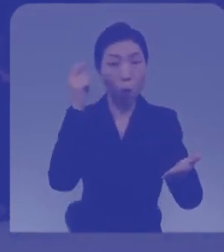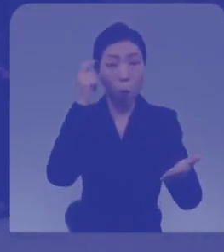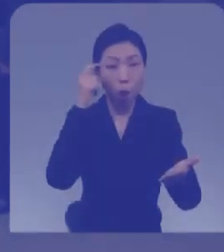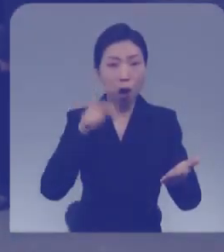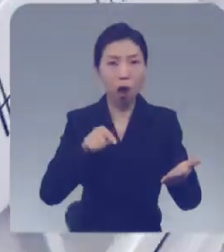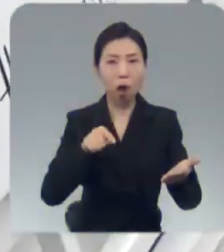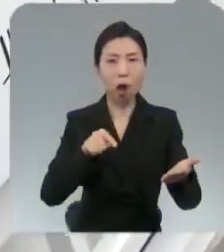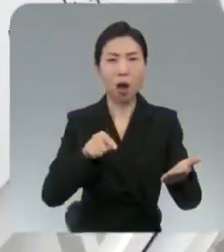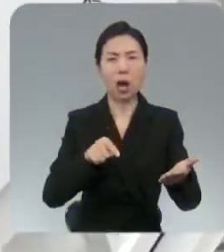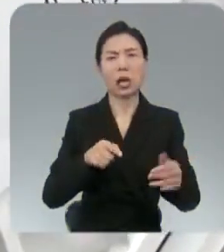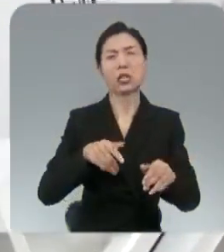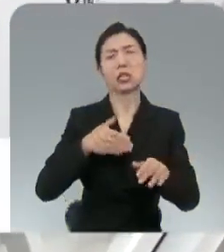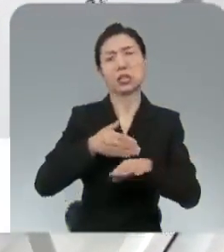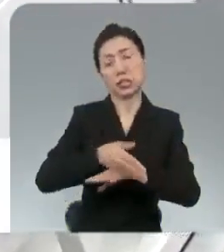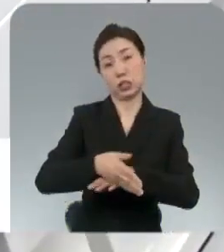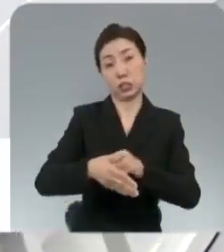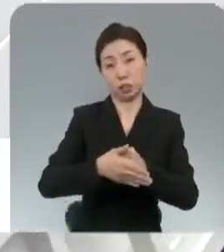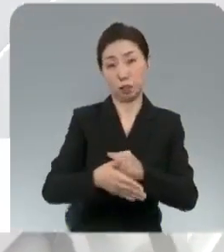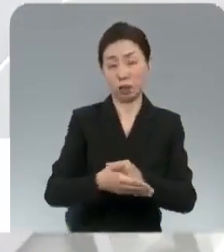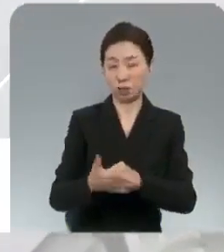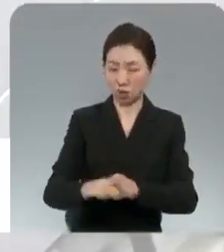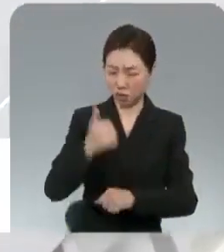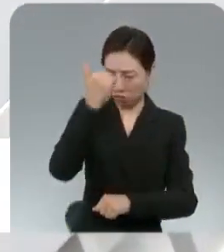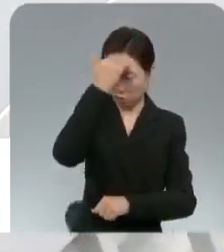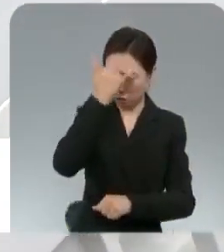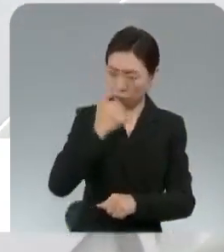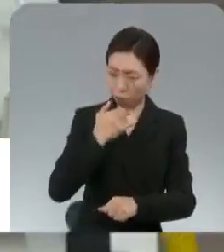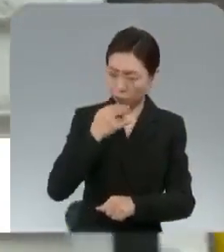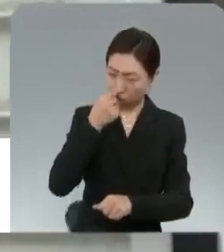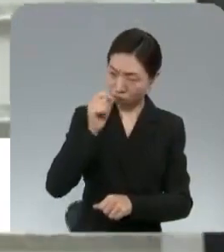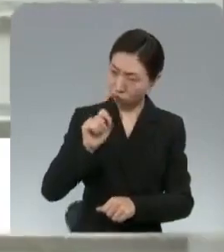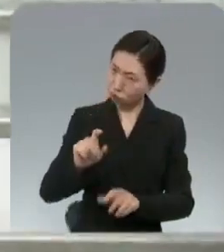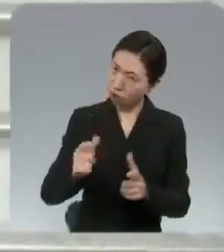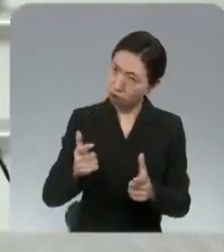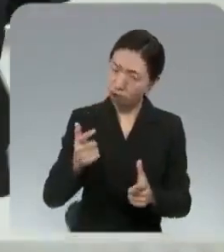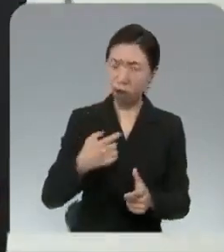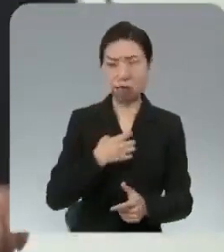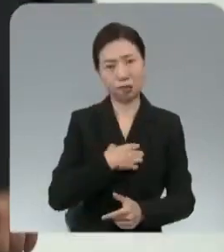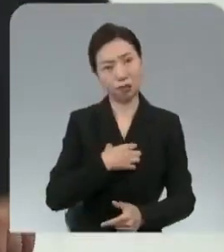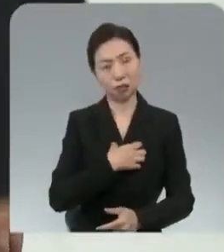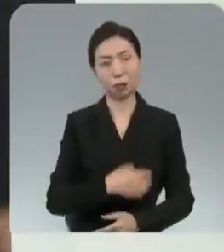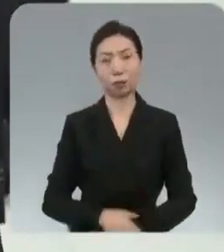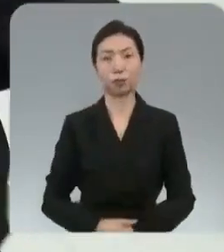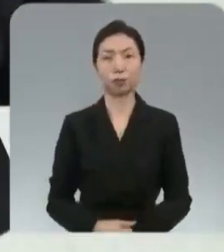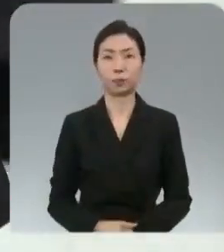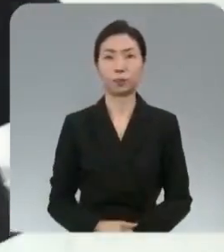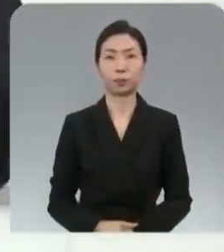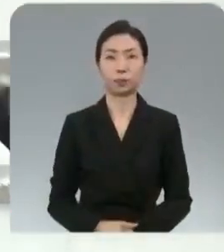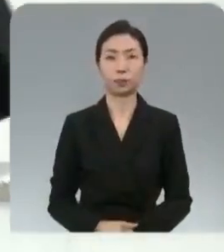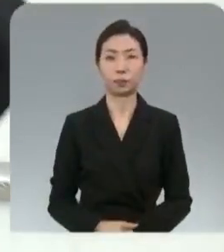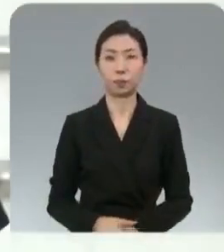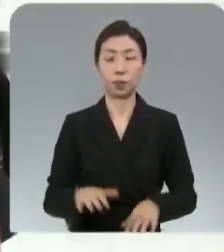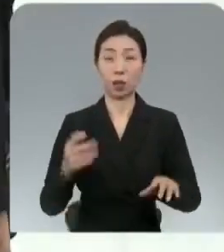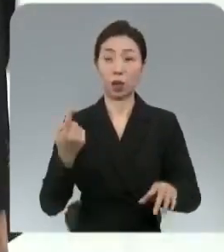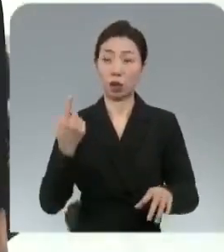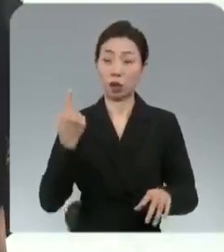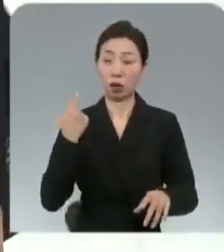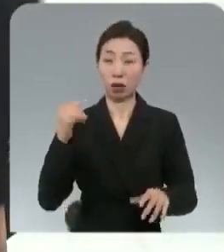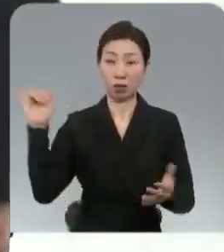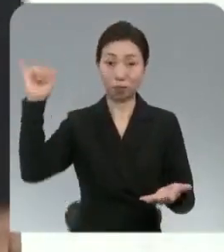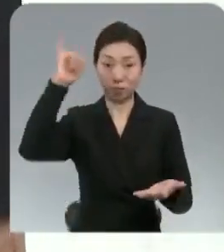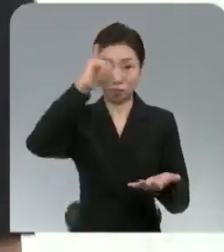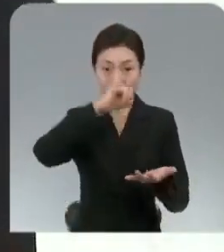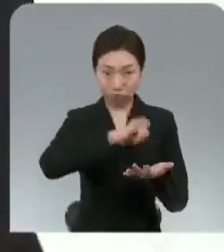영국 현지 시간으로 그제 오후 3시 반쯤 런던에 도착한 윤석열 대통령. 교통 상황으로 인한 일정 변경 가능성을